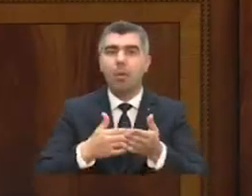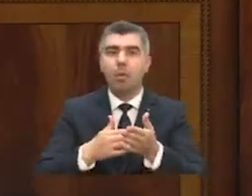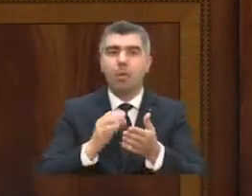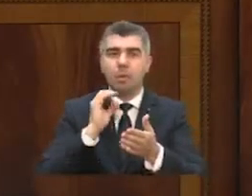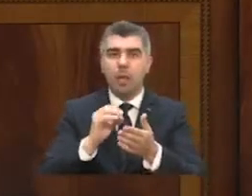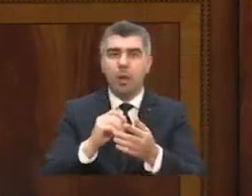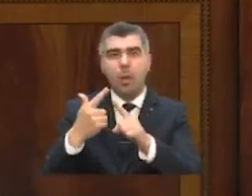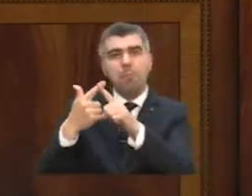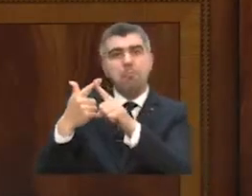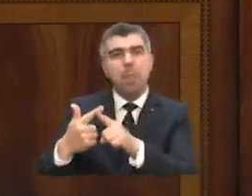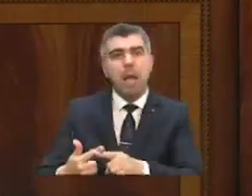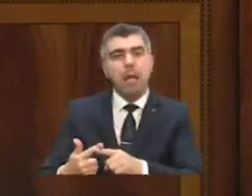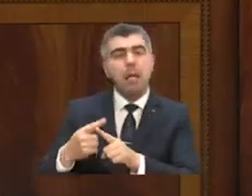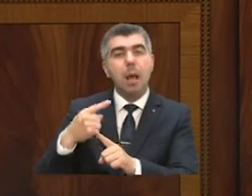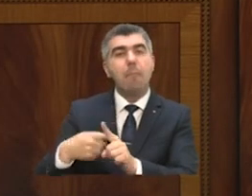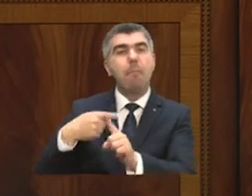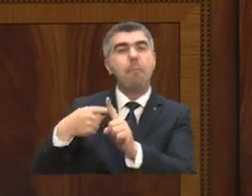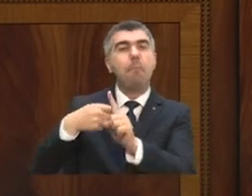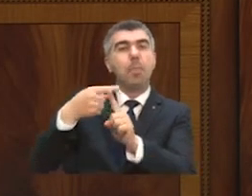وتصويب اختياراتها